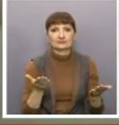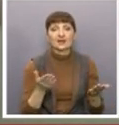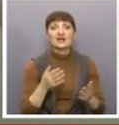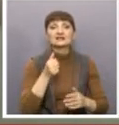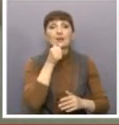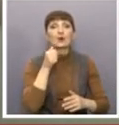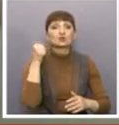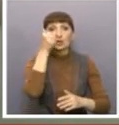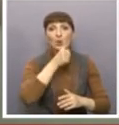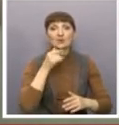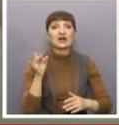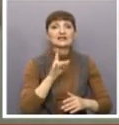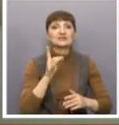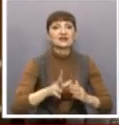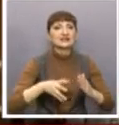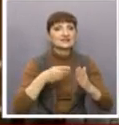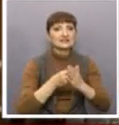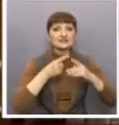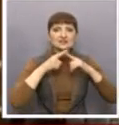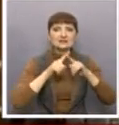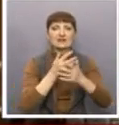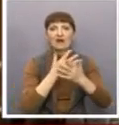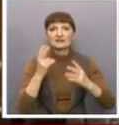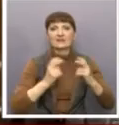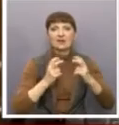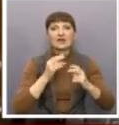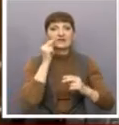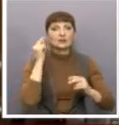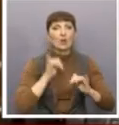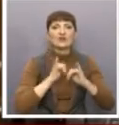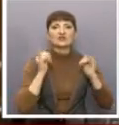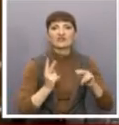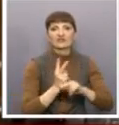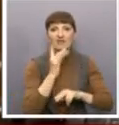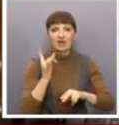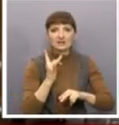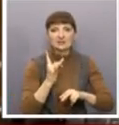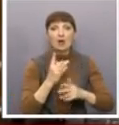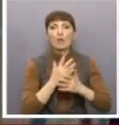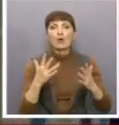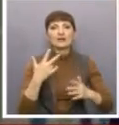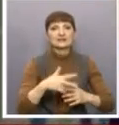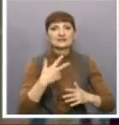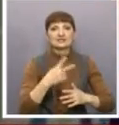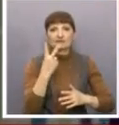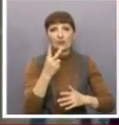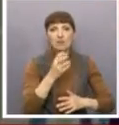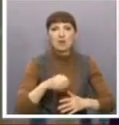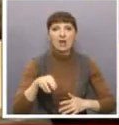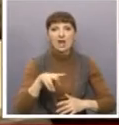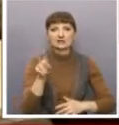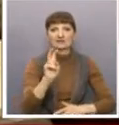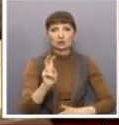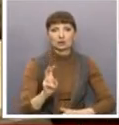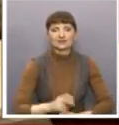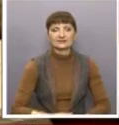за прошлый год размер инвестиций в технологические стартапы в китае увеличился вдвое и составил более тридцати двух миллиардов долларов